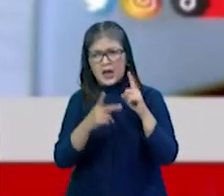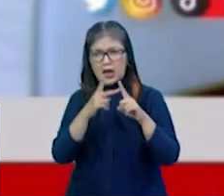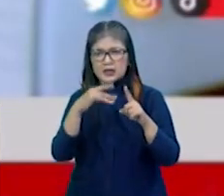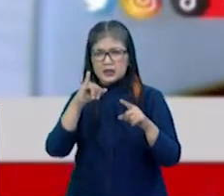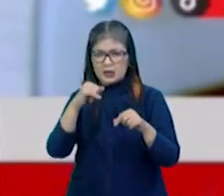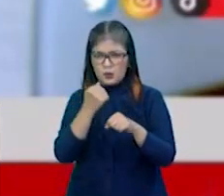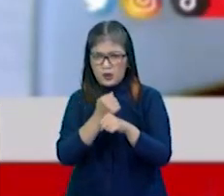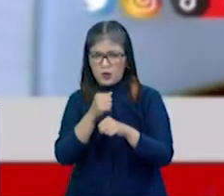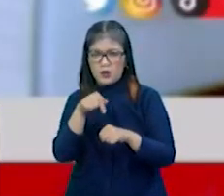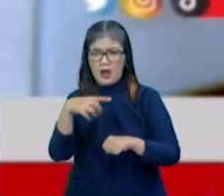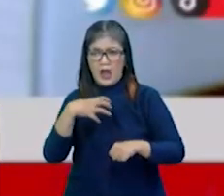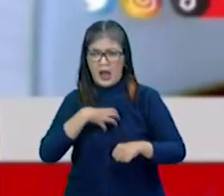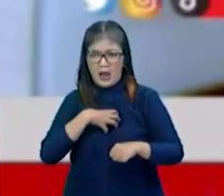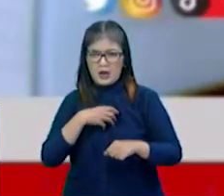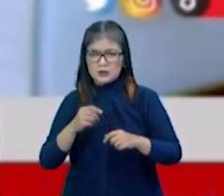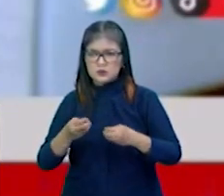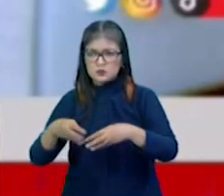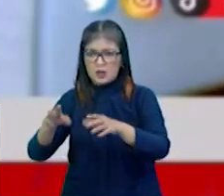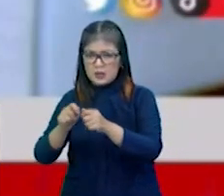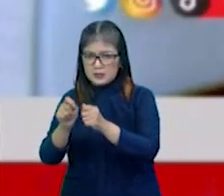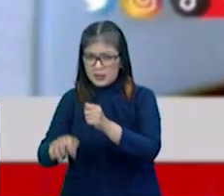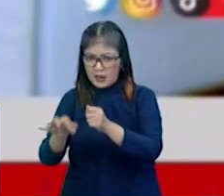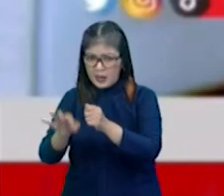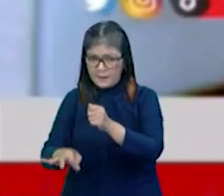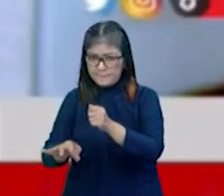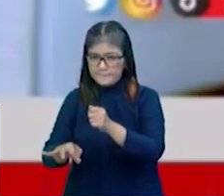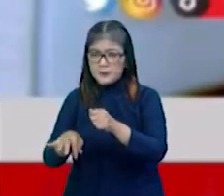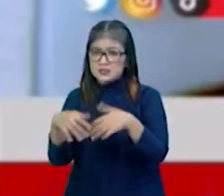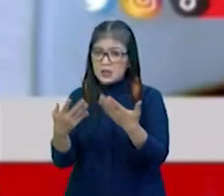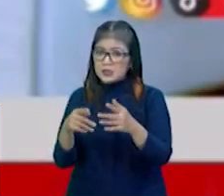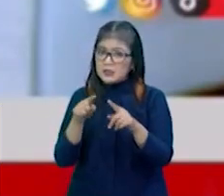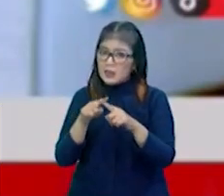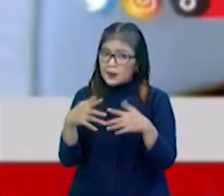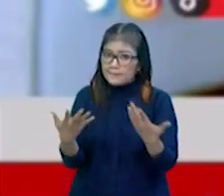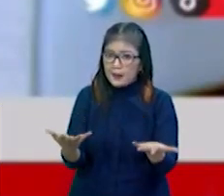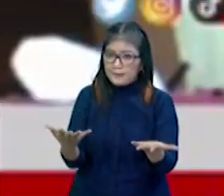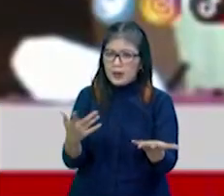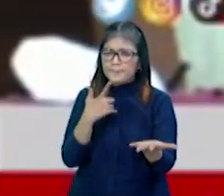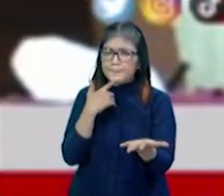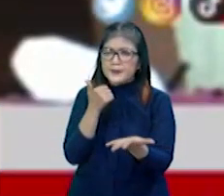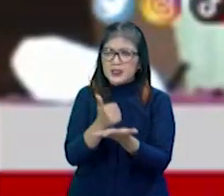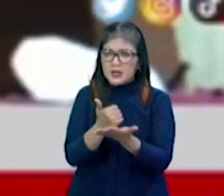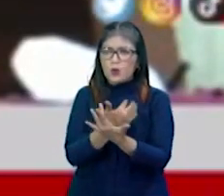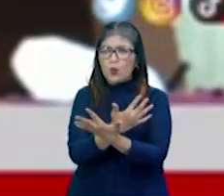hak oleh negara untuk tukang tanam. Tukang tanam untuk apa? Untuk kepentingan rakyat.